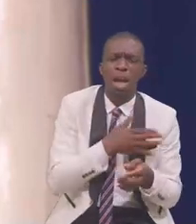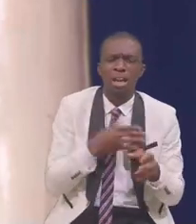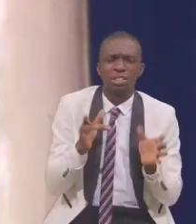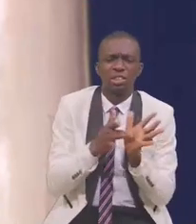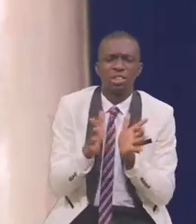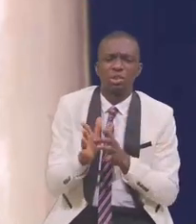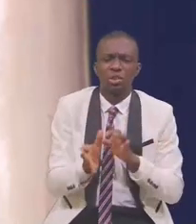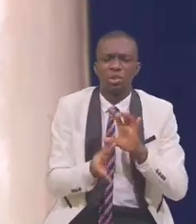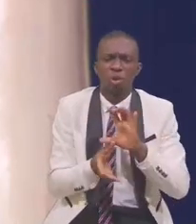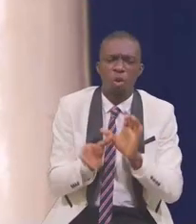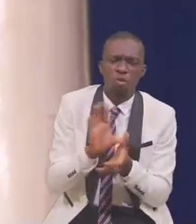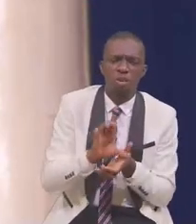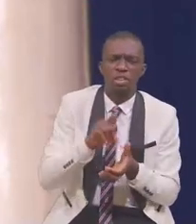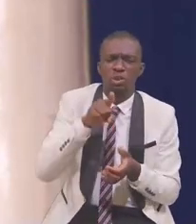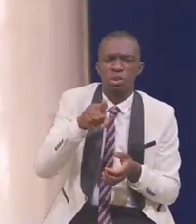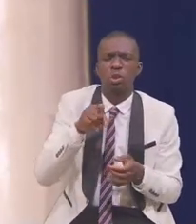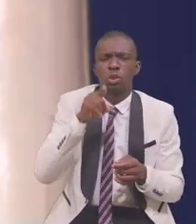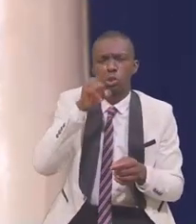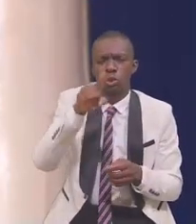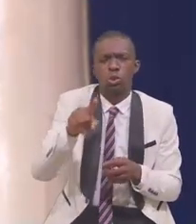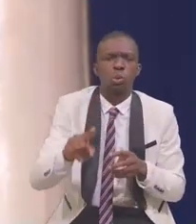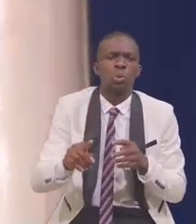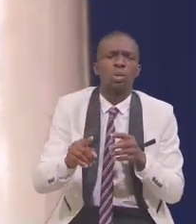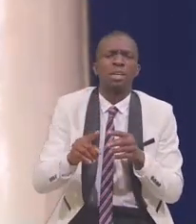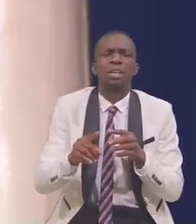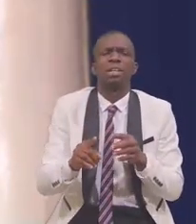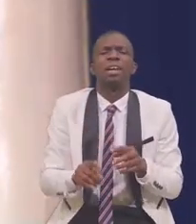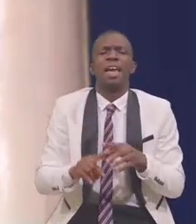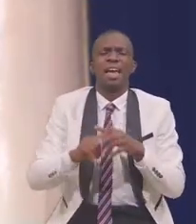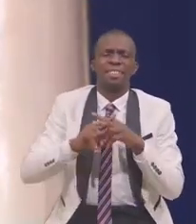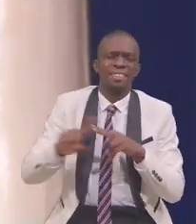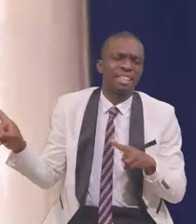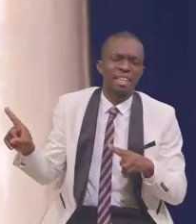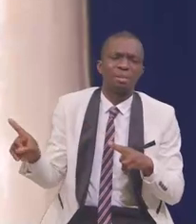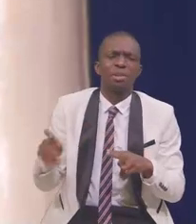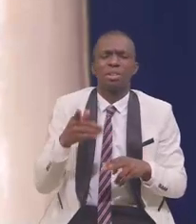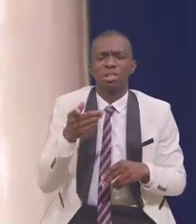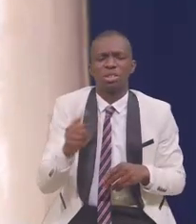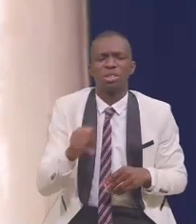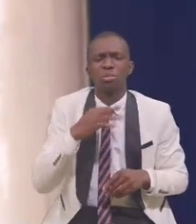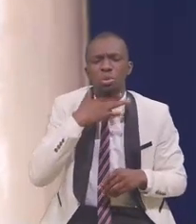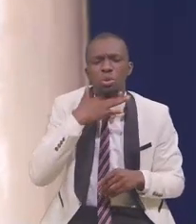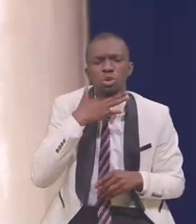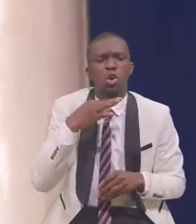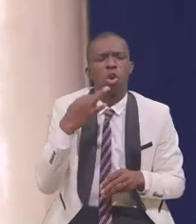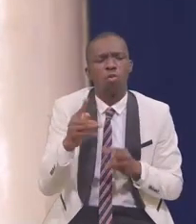alors vous échappez aux corruptions du monde.